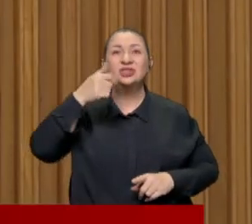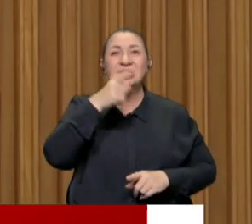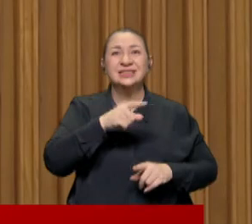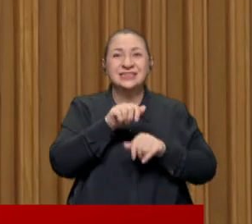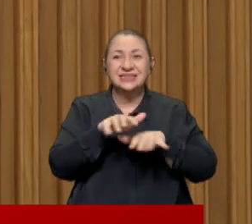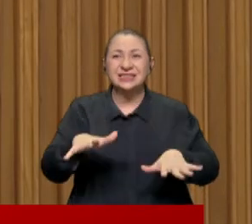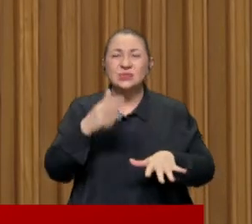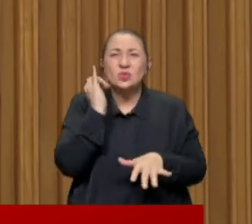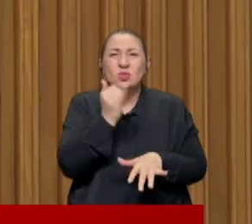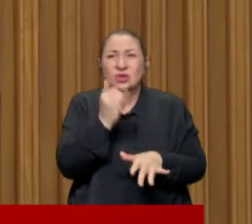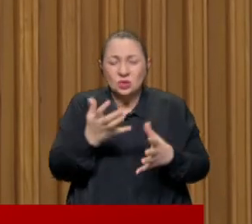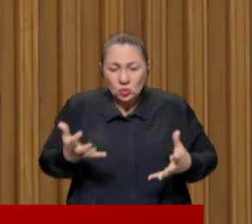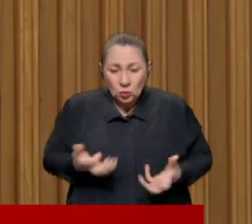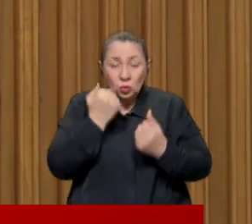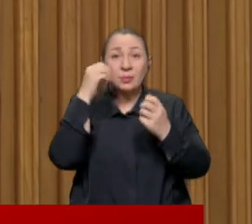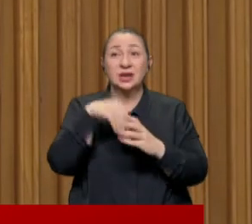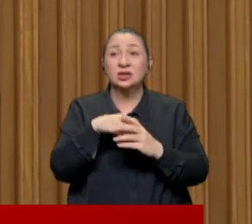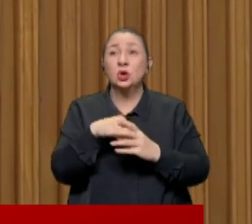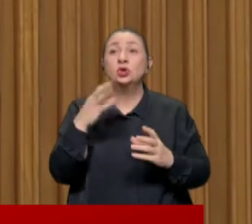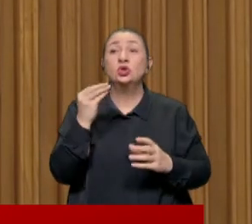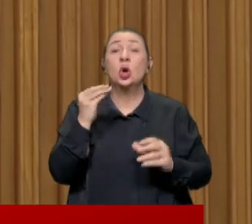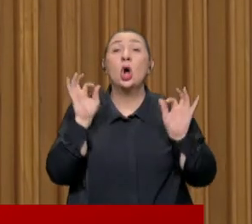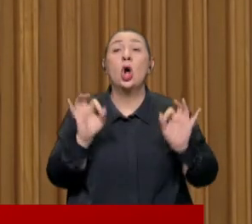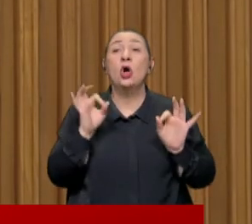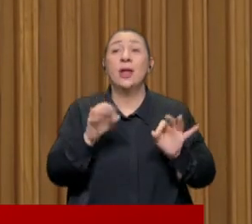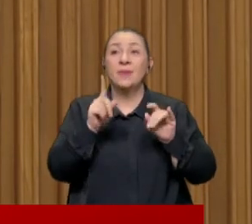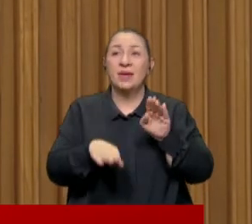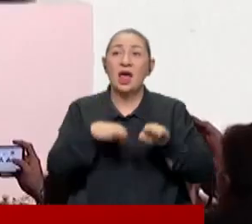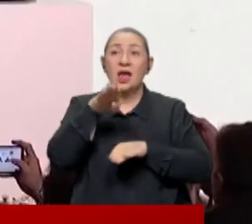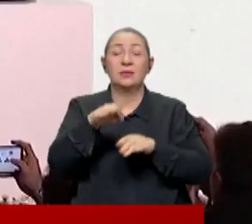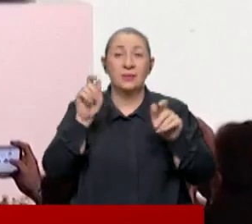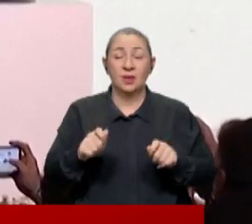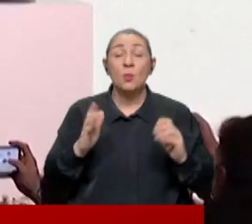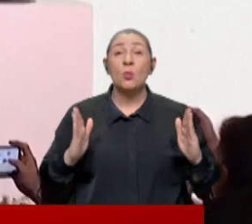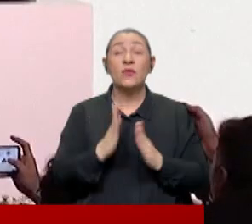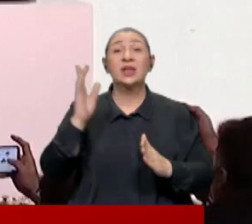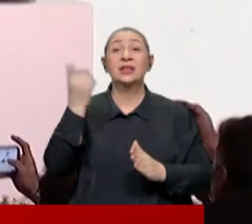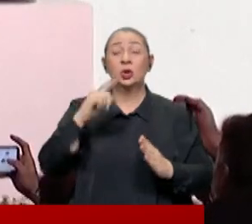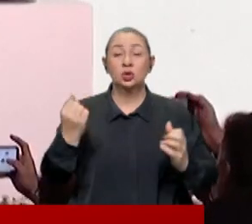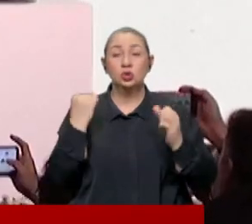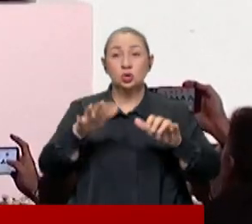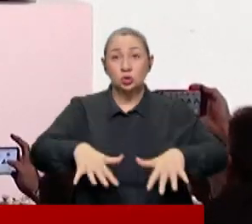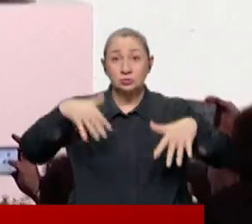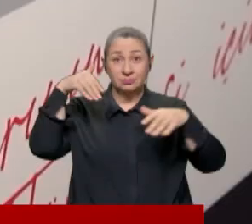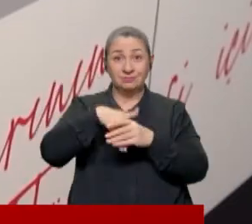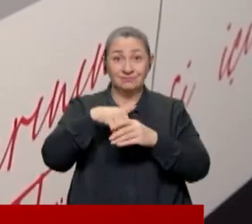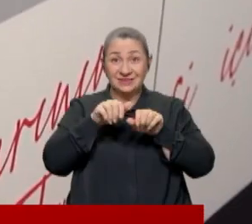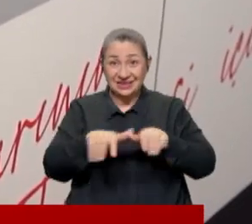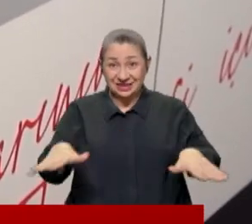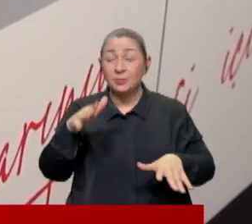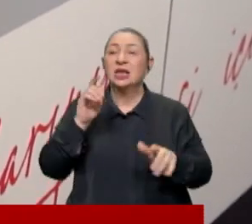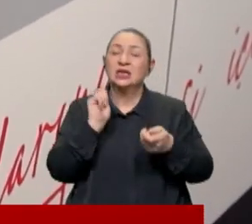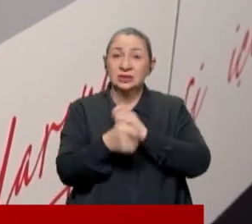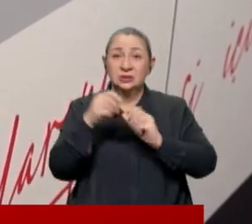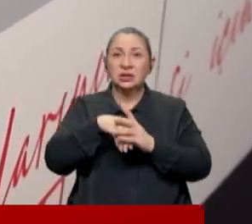sistemi ucubesinden kurtulmak için çok önemli bir adım attık. Muhalefet liderleri güçlendirilmiş parlamenter sisteme geçiş